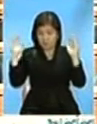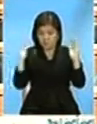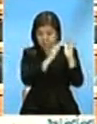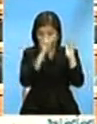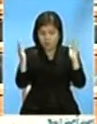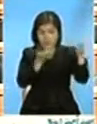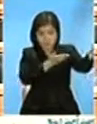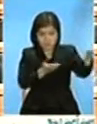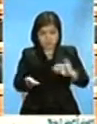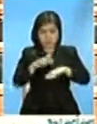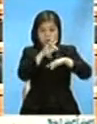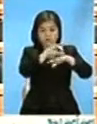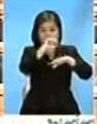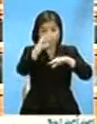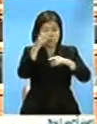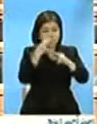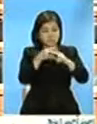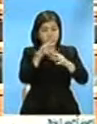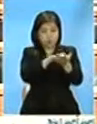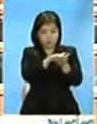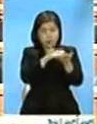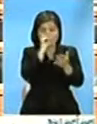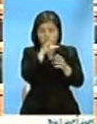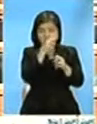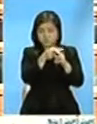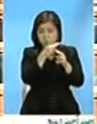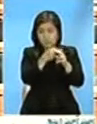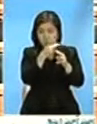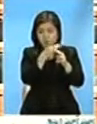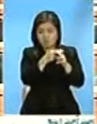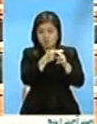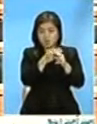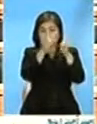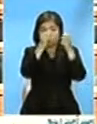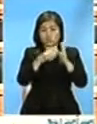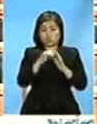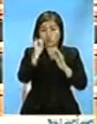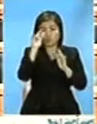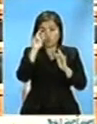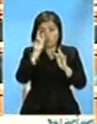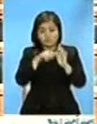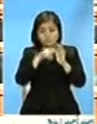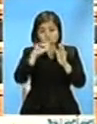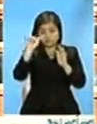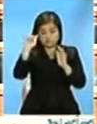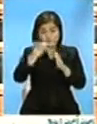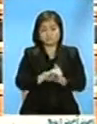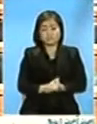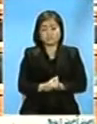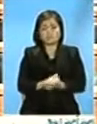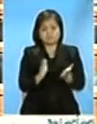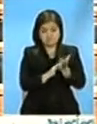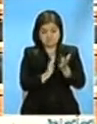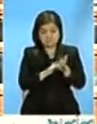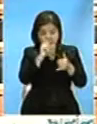ญสวชุดนั้นครับขออภัยที่เอ่ยนามนะครับครูอยู่อีกครับอันนี้ไม่ได้พาดพิงท่านในทางที่ร้ายผมชื่นชม